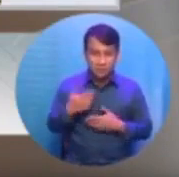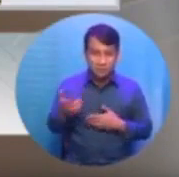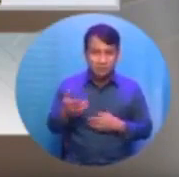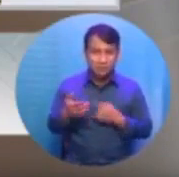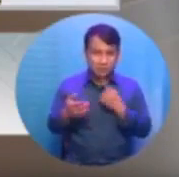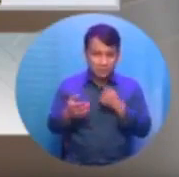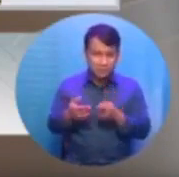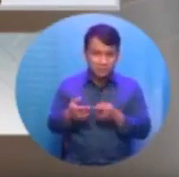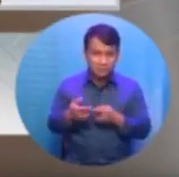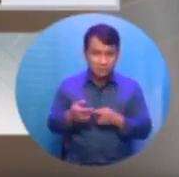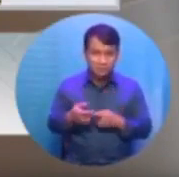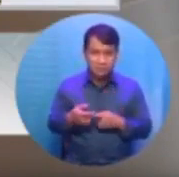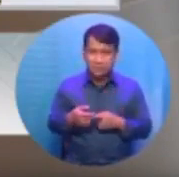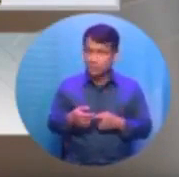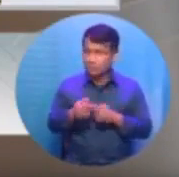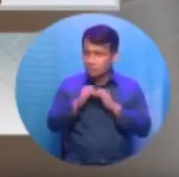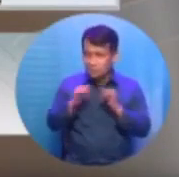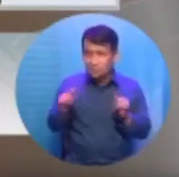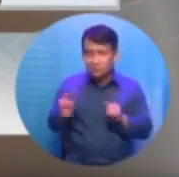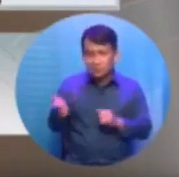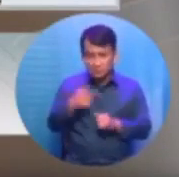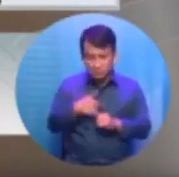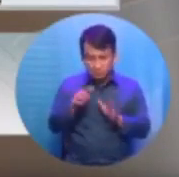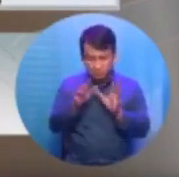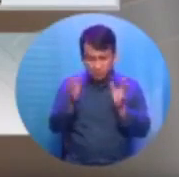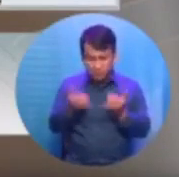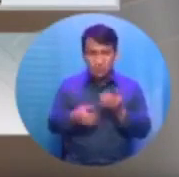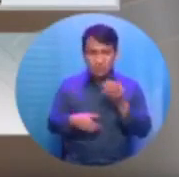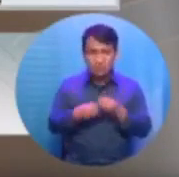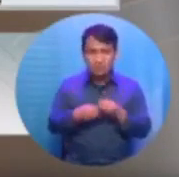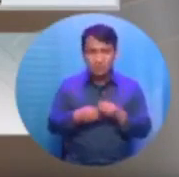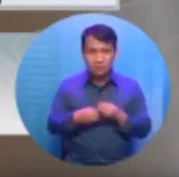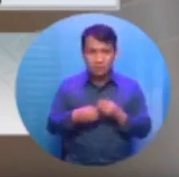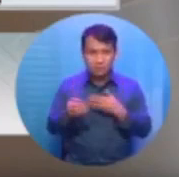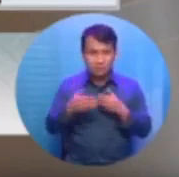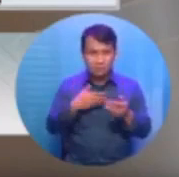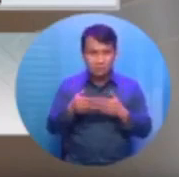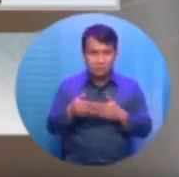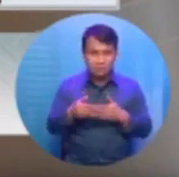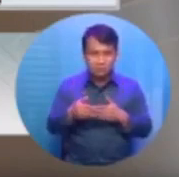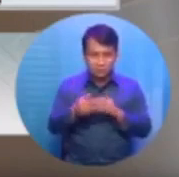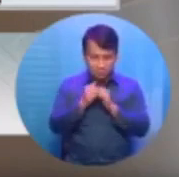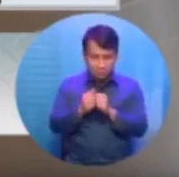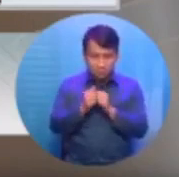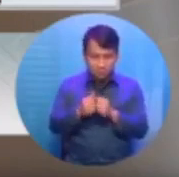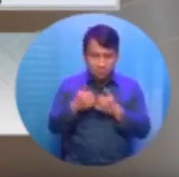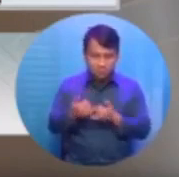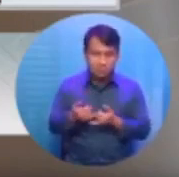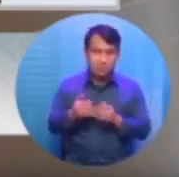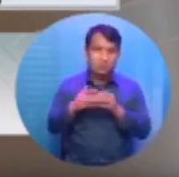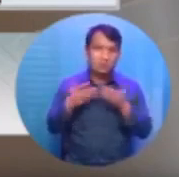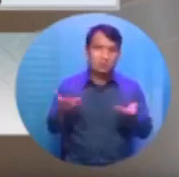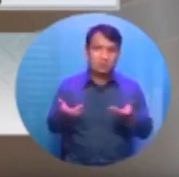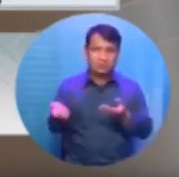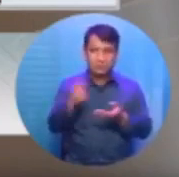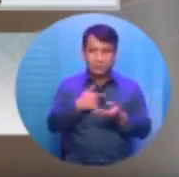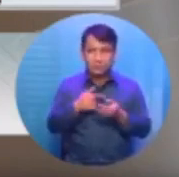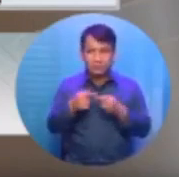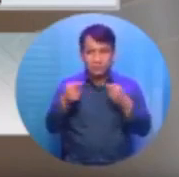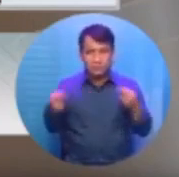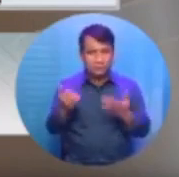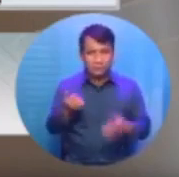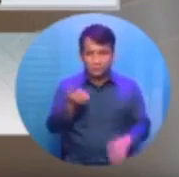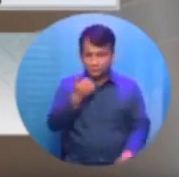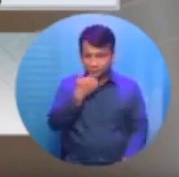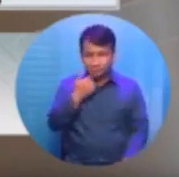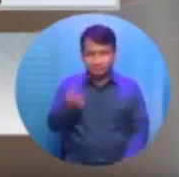lang naman ang kwan ko. Dahil dito sa barangay ko naman, sir, kahit bata pa ako hanggang ngayon, sir, wala pa naman akong